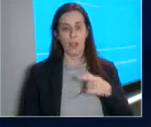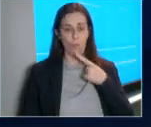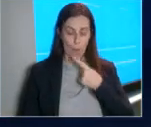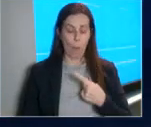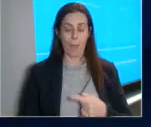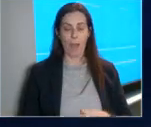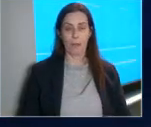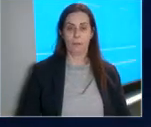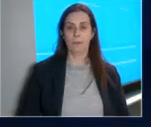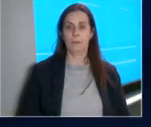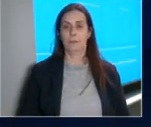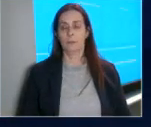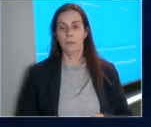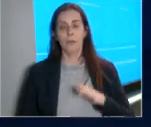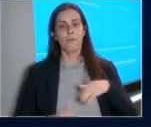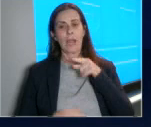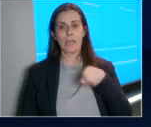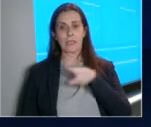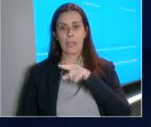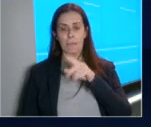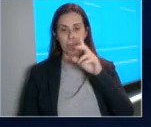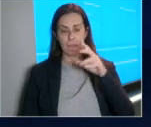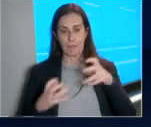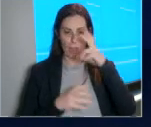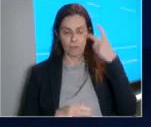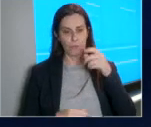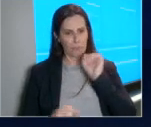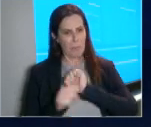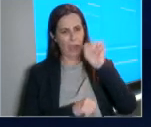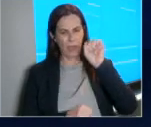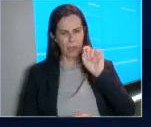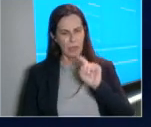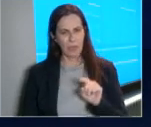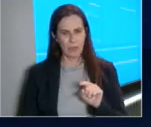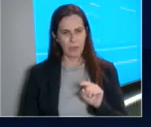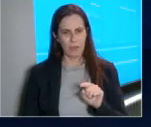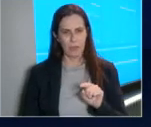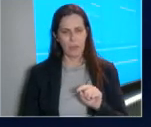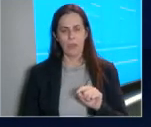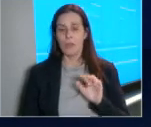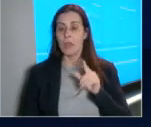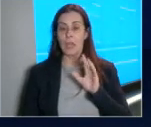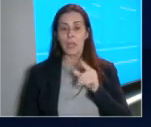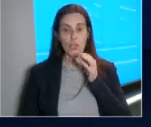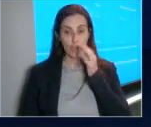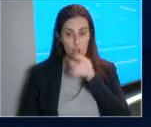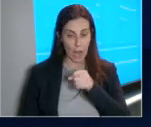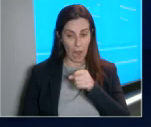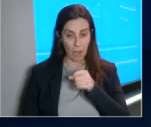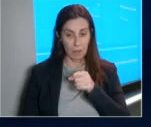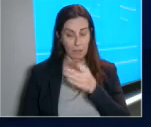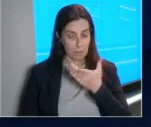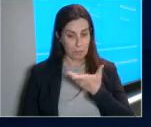ואומר את הדברים שהוא אומר כלפיכם, ואחרי זה אתם יוצאים במחאה, אם אני זוכר נכון, על ההרחקה. האם מבחינתכם